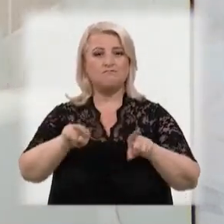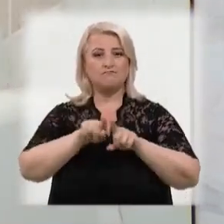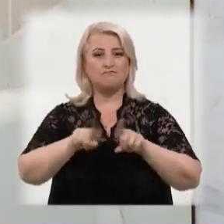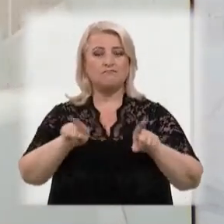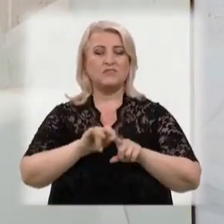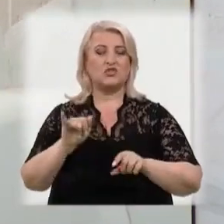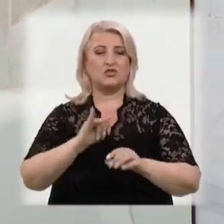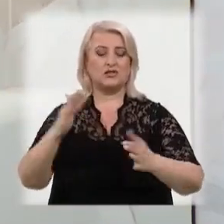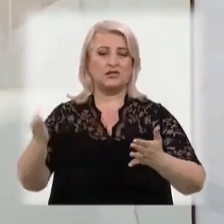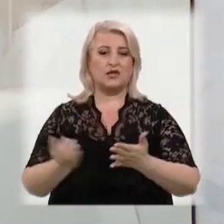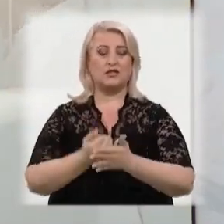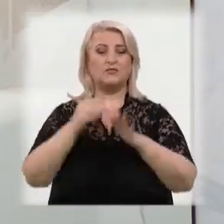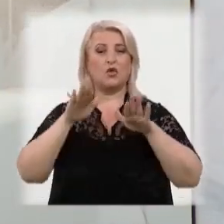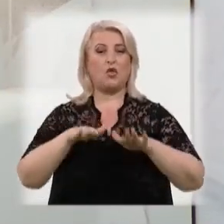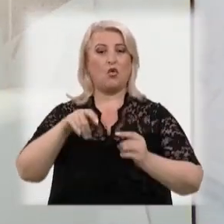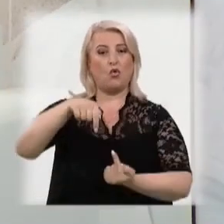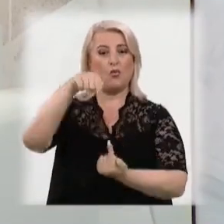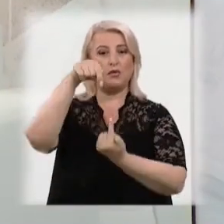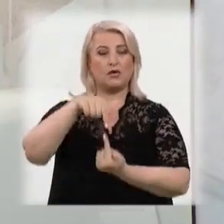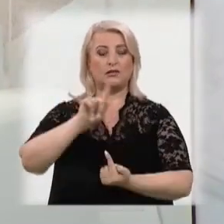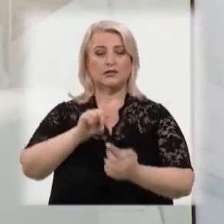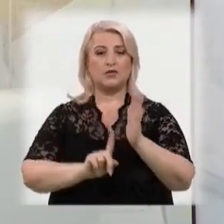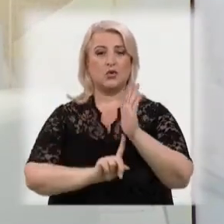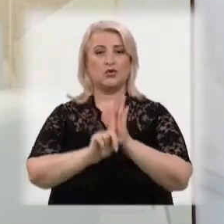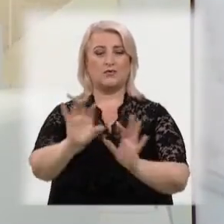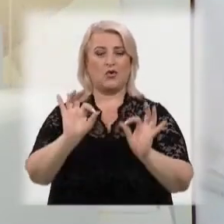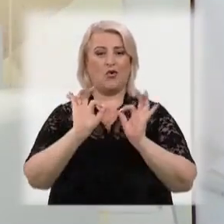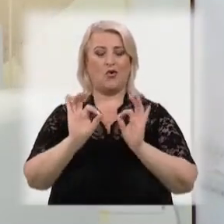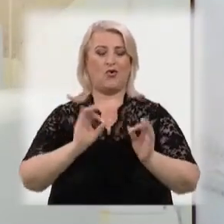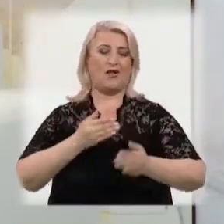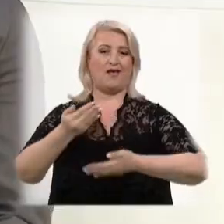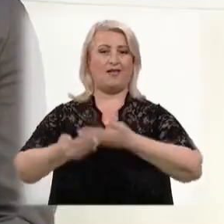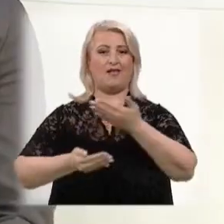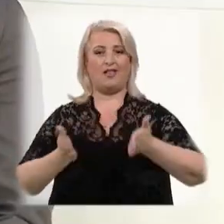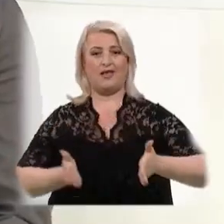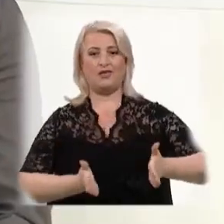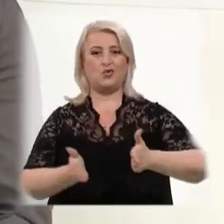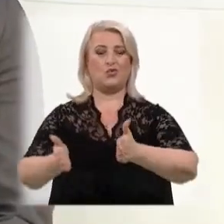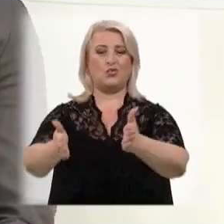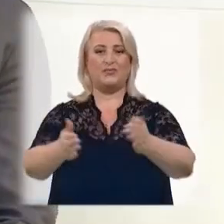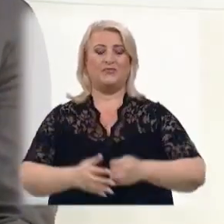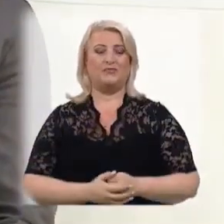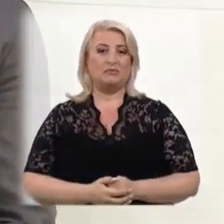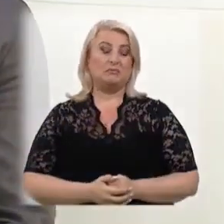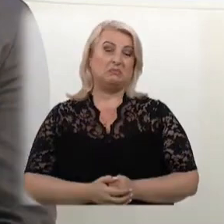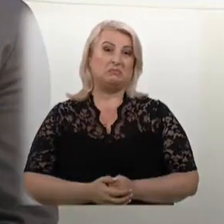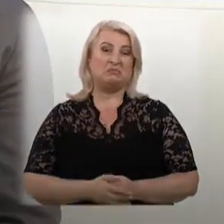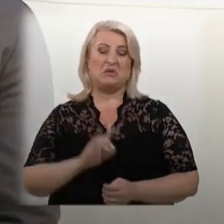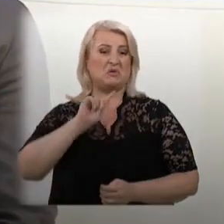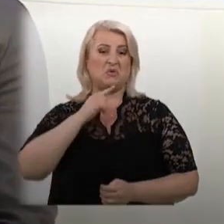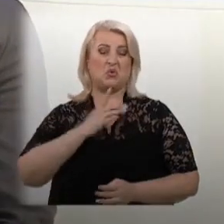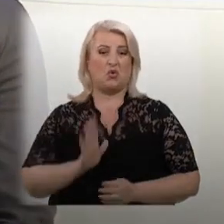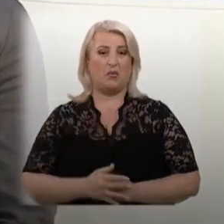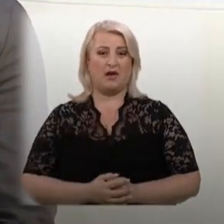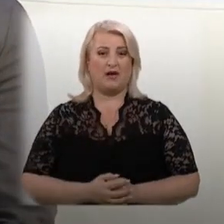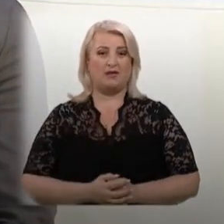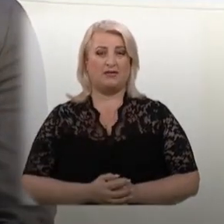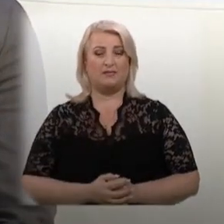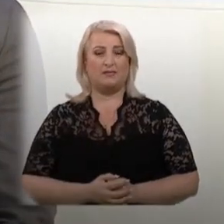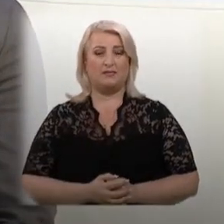să îi găsim locul potrivit ca să pornim corect la drum provocarea nu e complicată